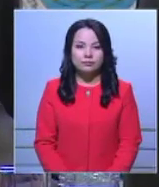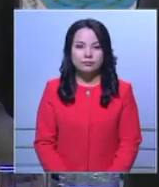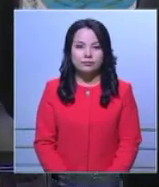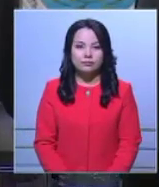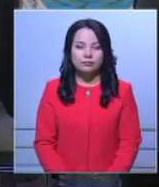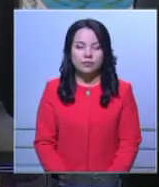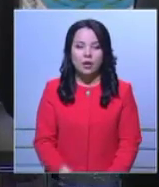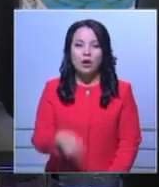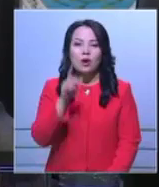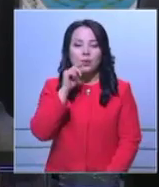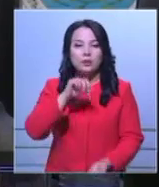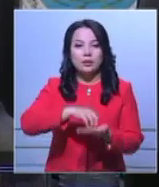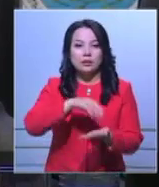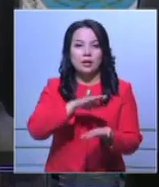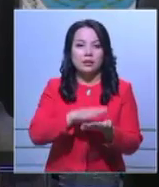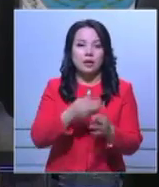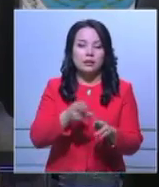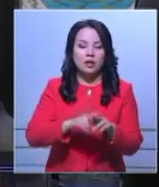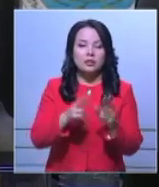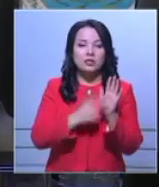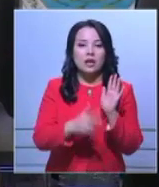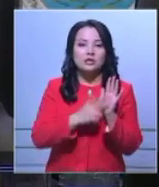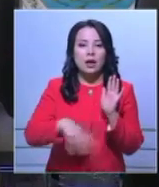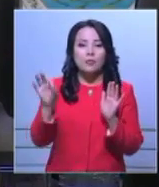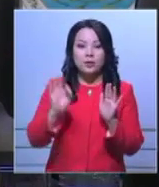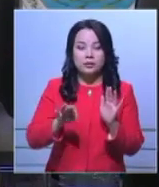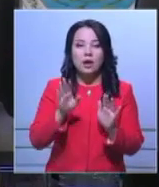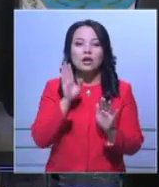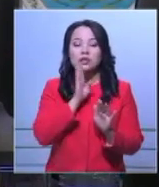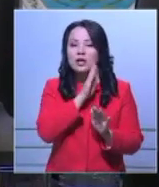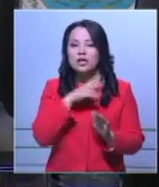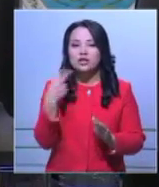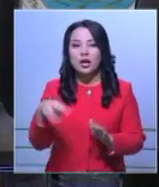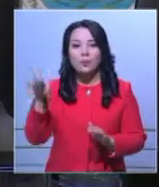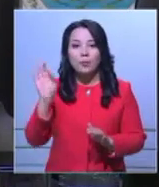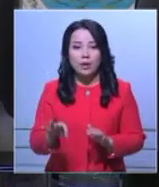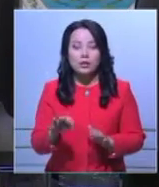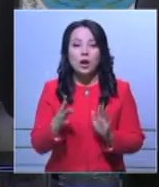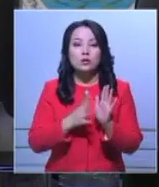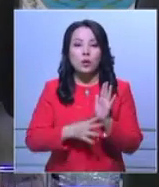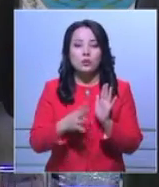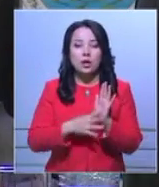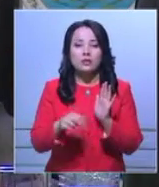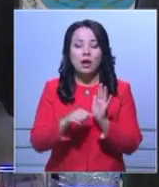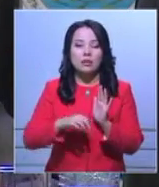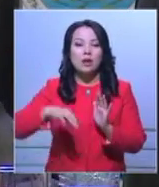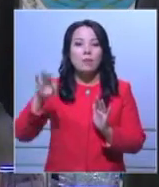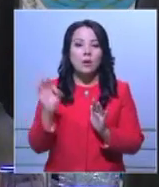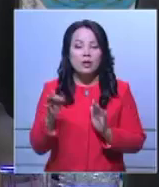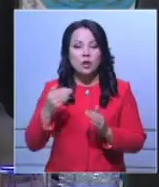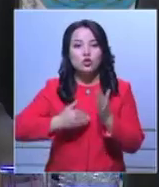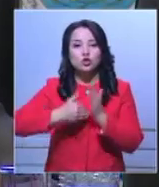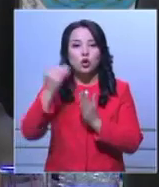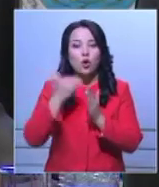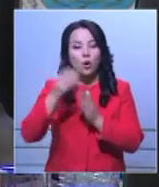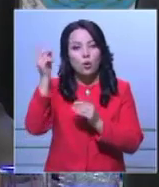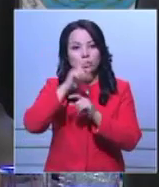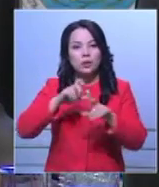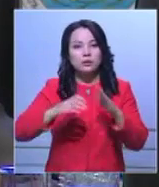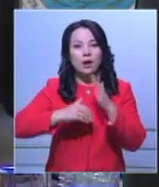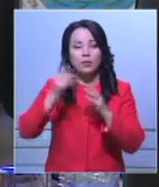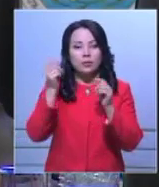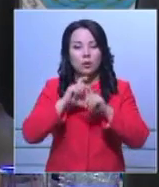Тіркелген кандидаттардың 80% ер адам, 20% әйел кісілер, 99,6% жоғарғы білімі бар. Қазіргі